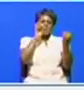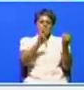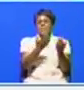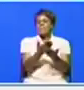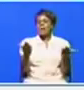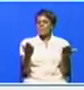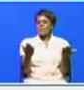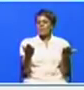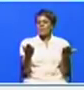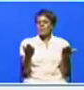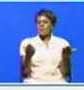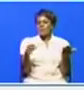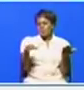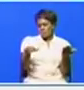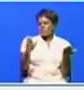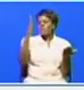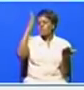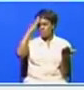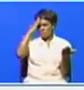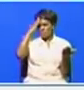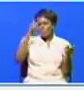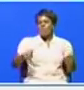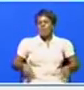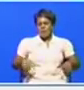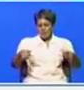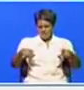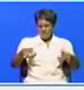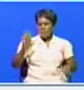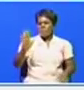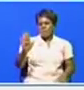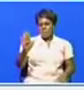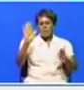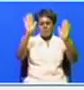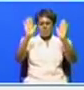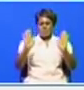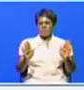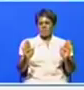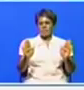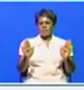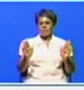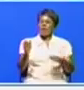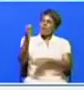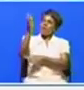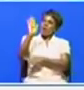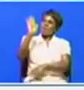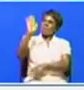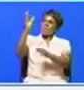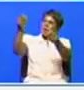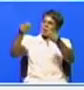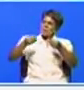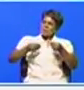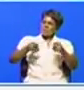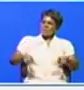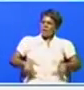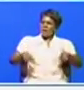uweze uweze kujua maisha ambayo unaishi ni ya muhimu. Kwa sababu Mwenyezi Mungu anakupatia maisha moja peke